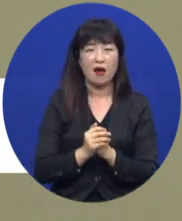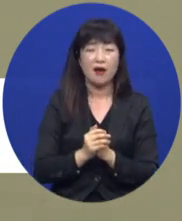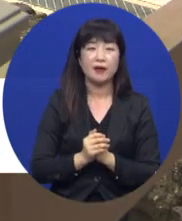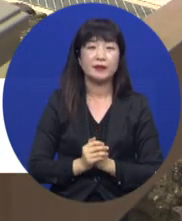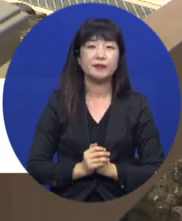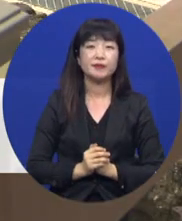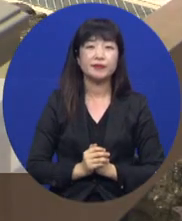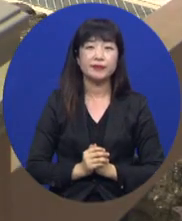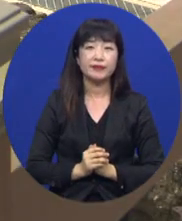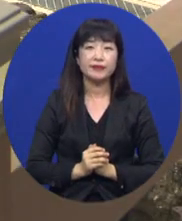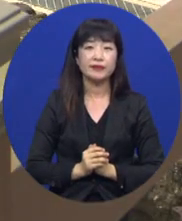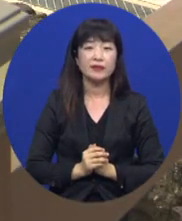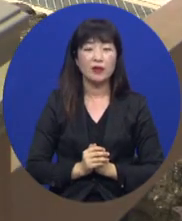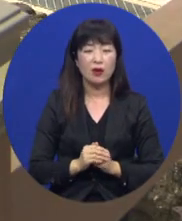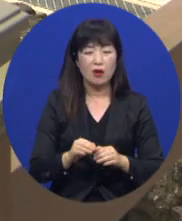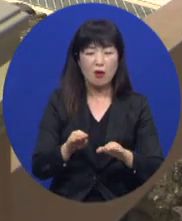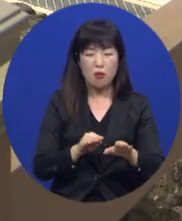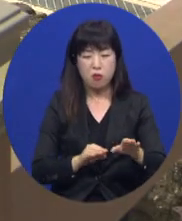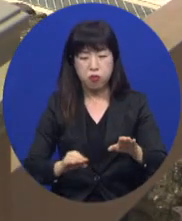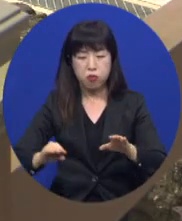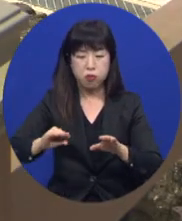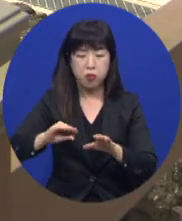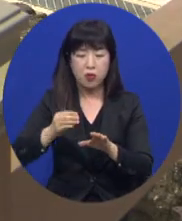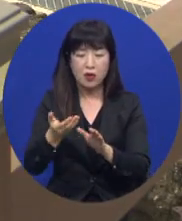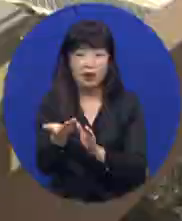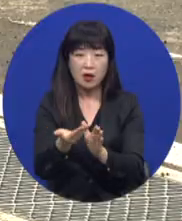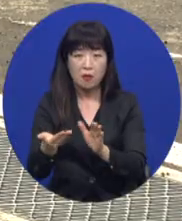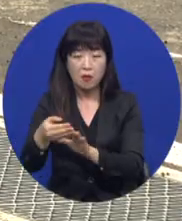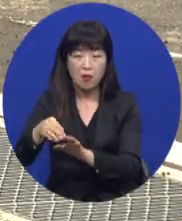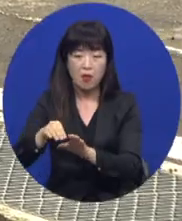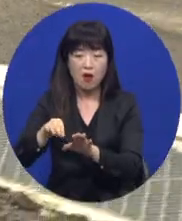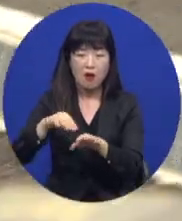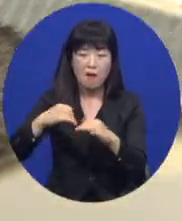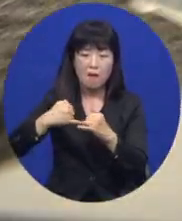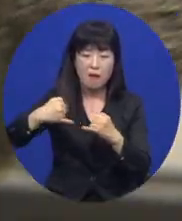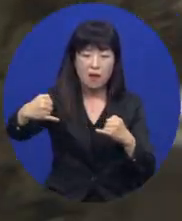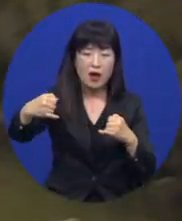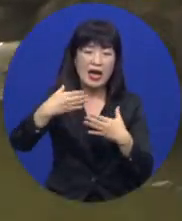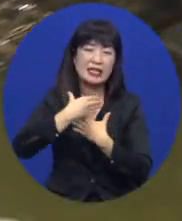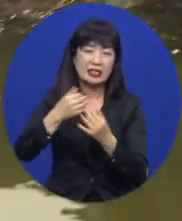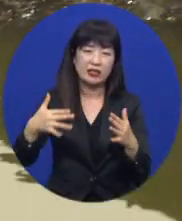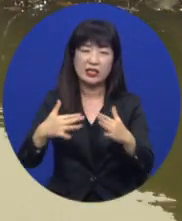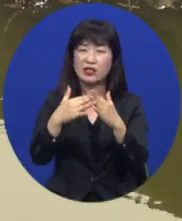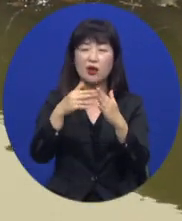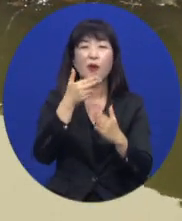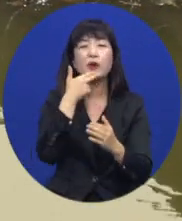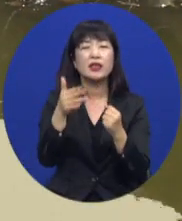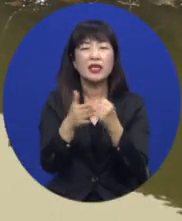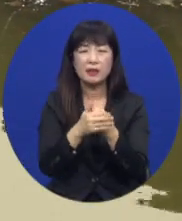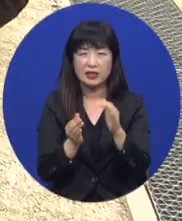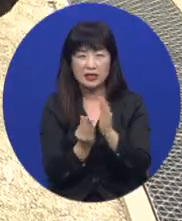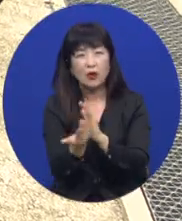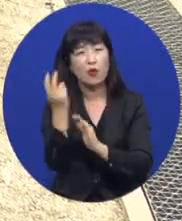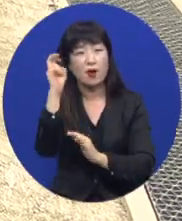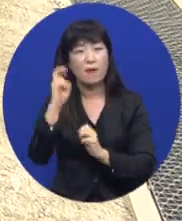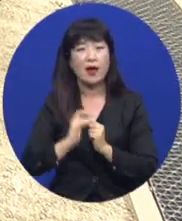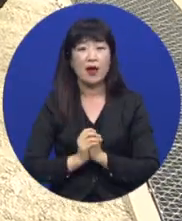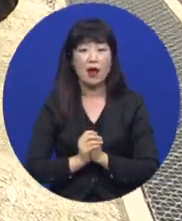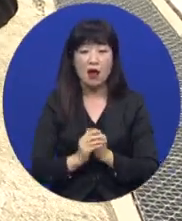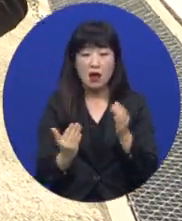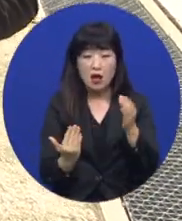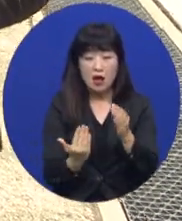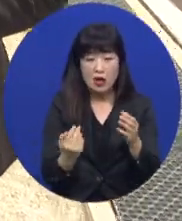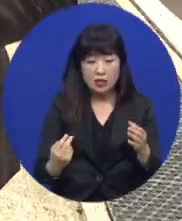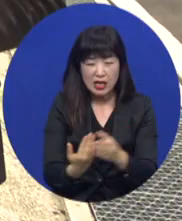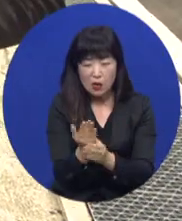말 굽이진 도로와 맞붙은 전 무시 지만 펜스 같은 안전시설이 없어 사고를 키웠습니다 사고가 난